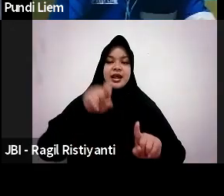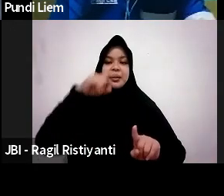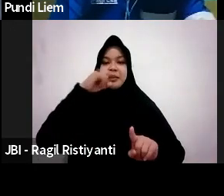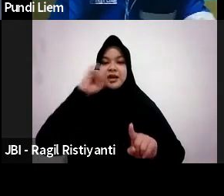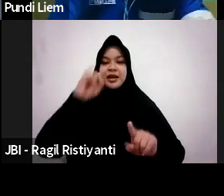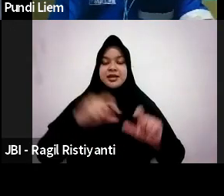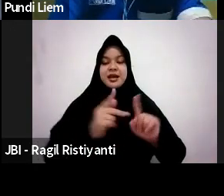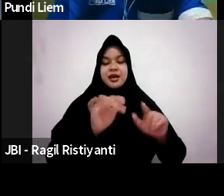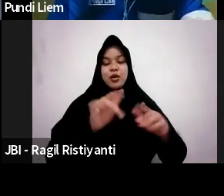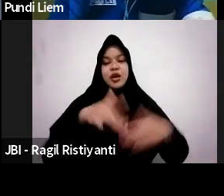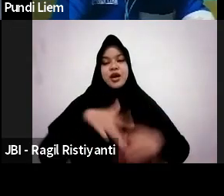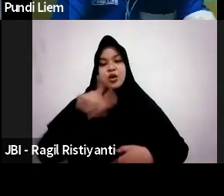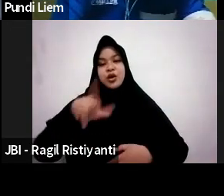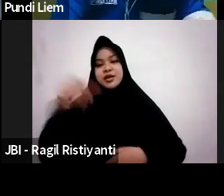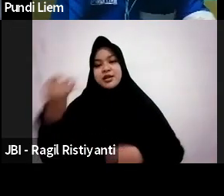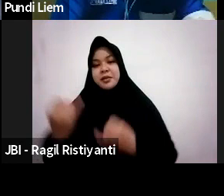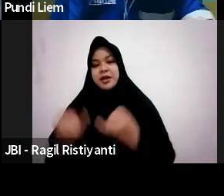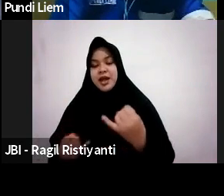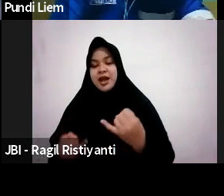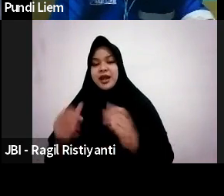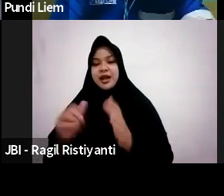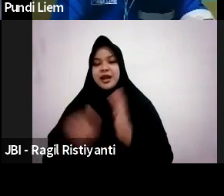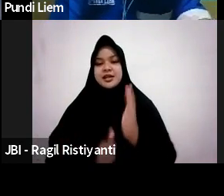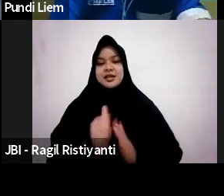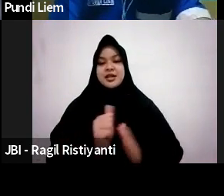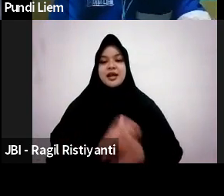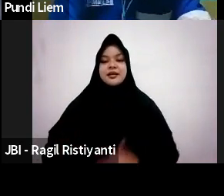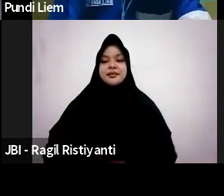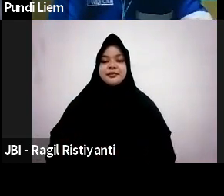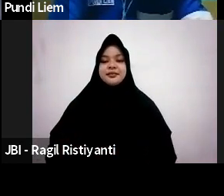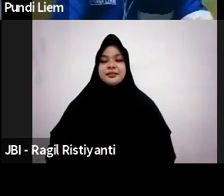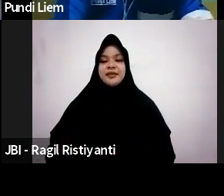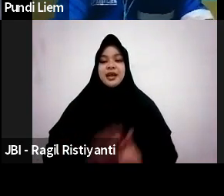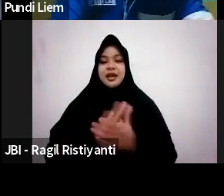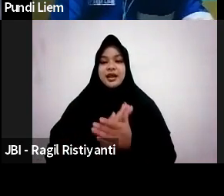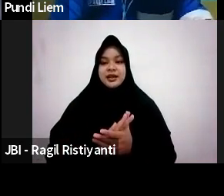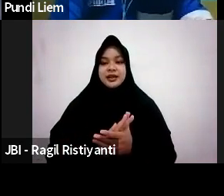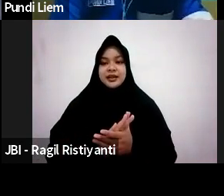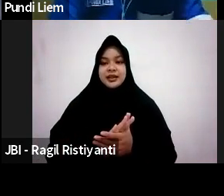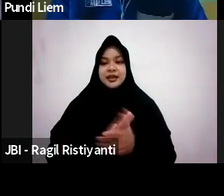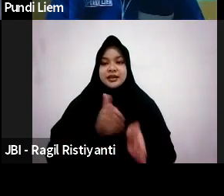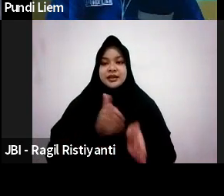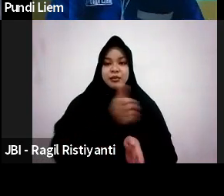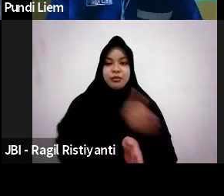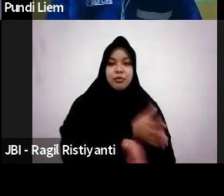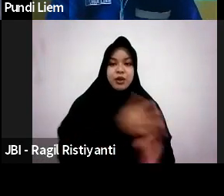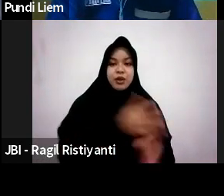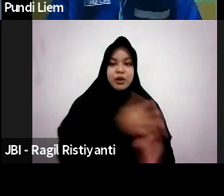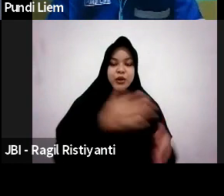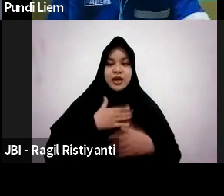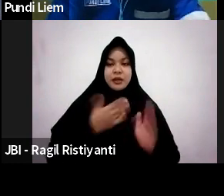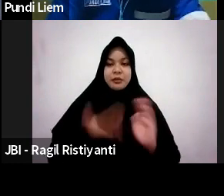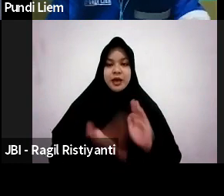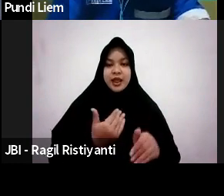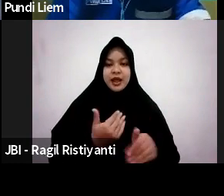sudah sampai di penghujung acara dan sebelum saya kembalikan